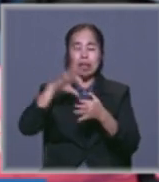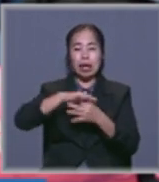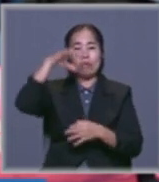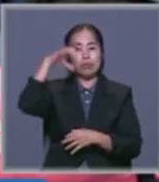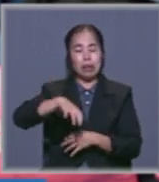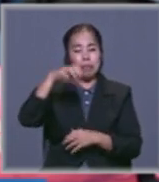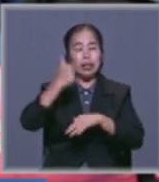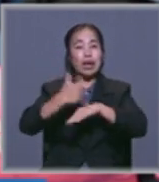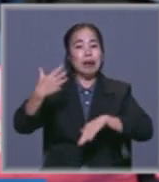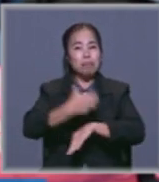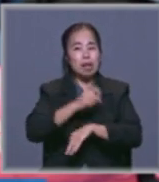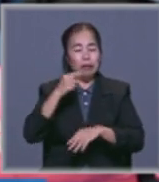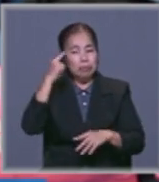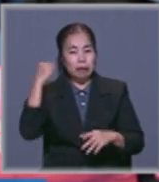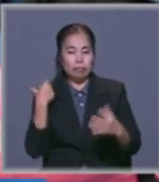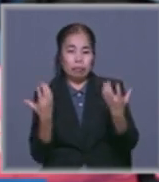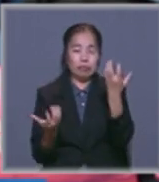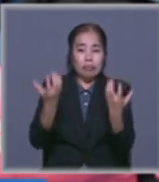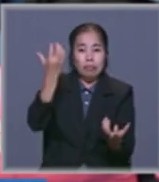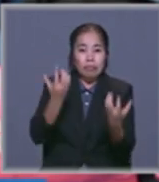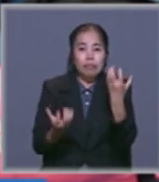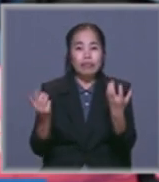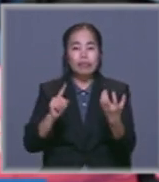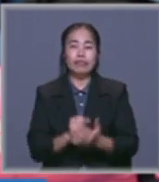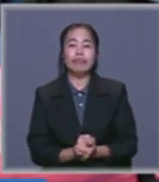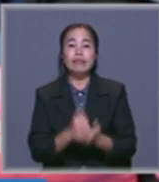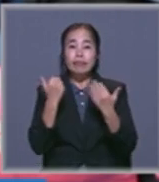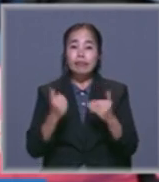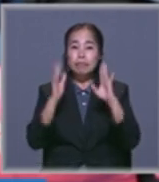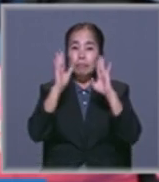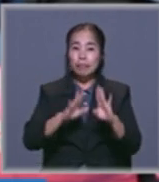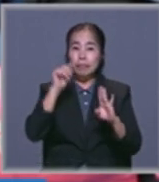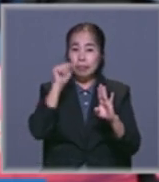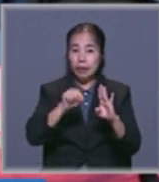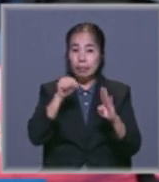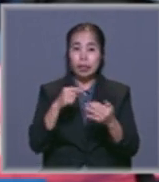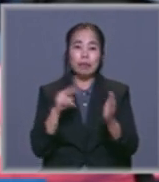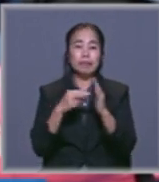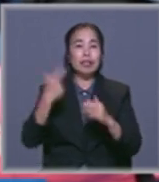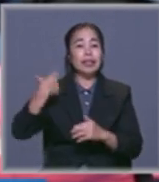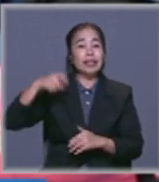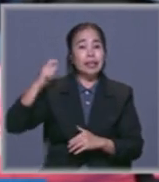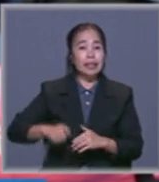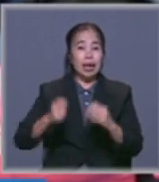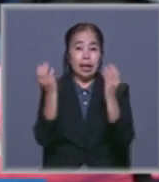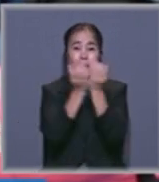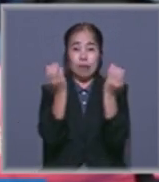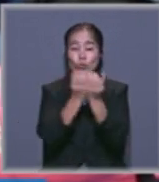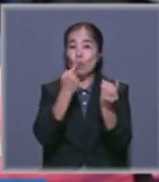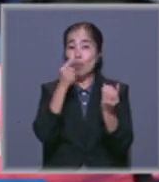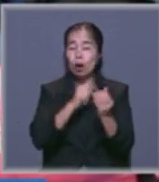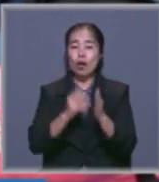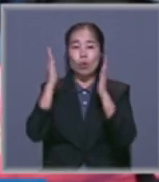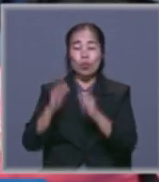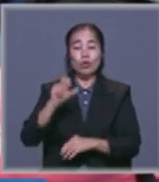องซึ่งเหมือนกับจะเลือกข้างเกิดขึ้นในบริบทแบบนี้ทันทีที่ศาลรัฐธรรมนูญบอกว่า32